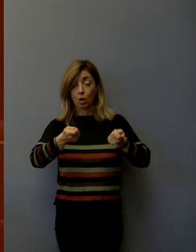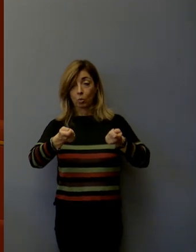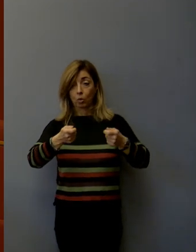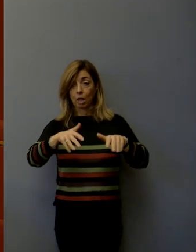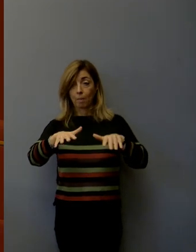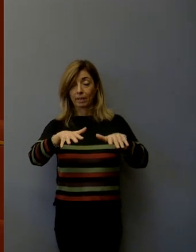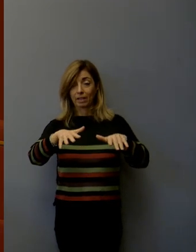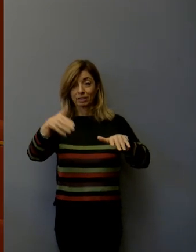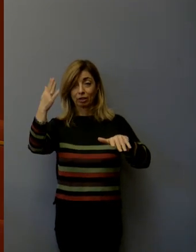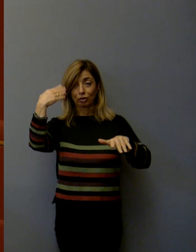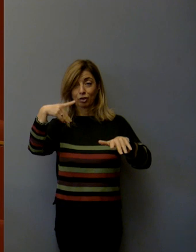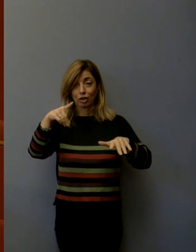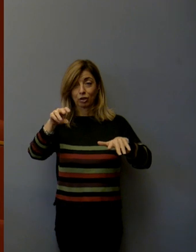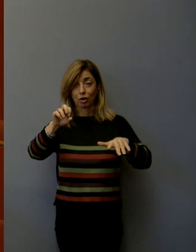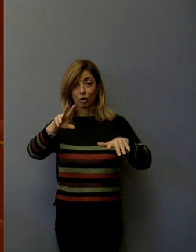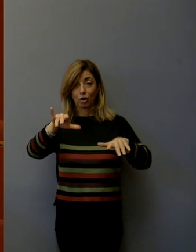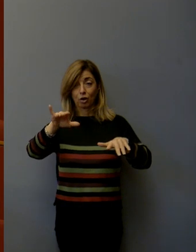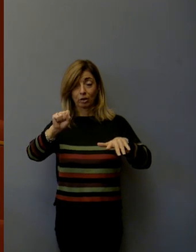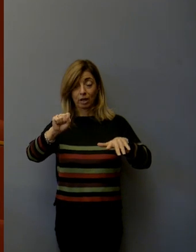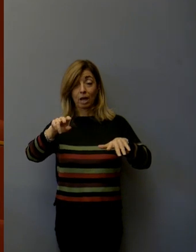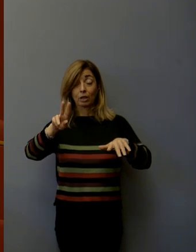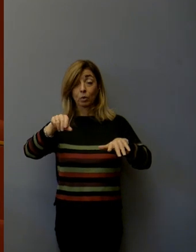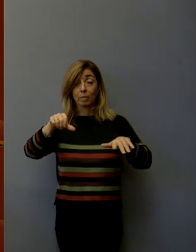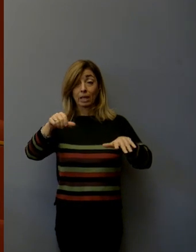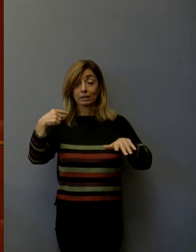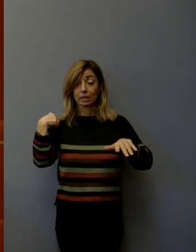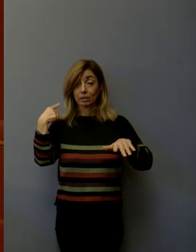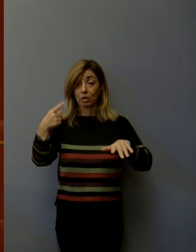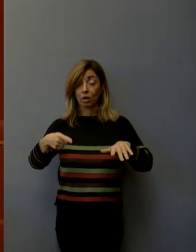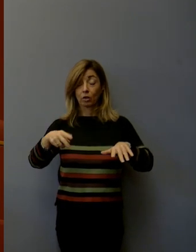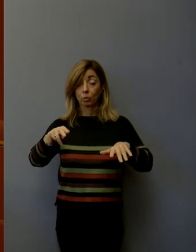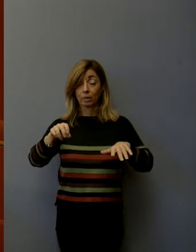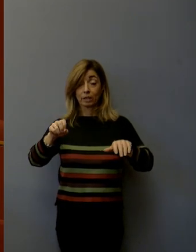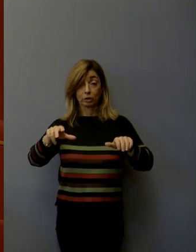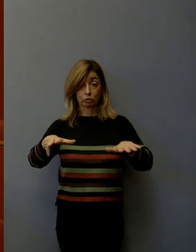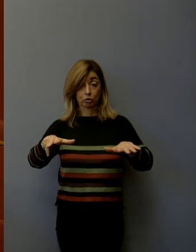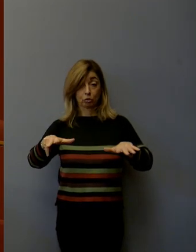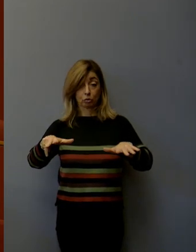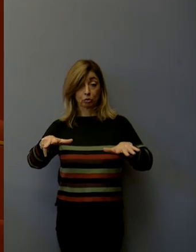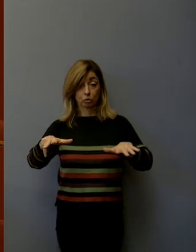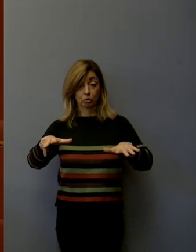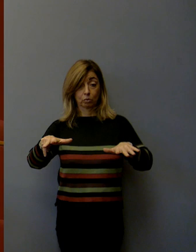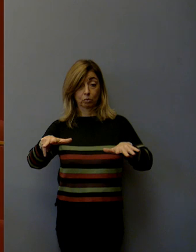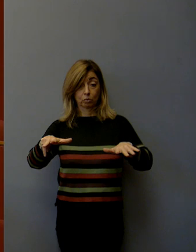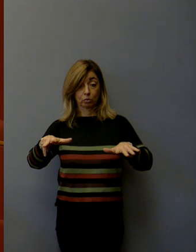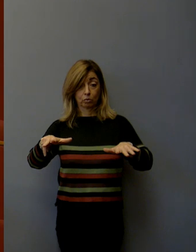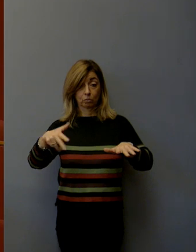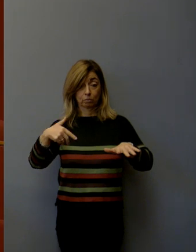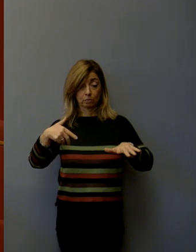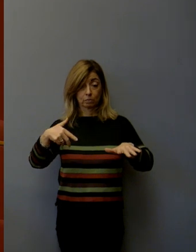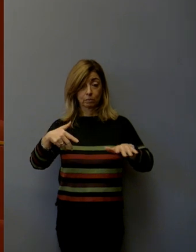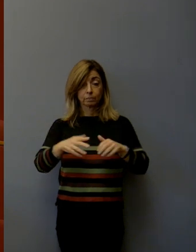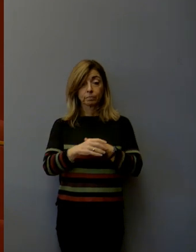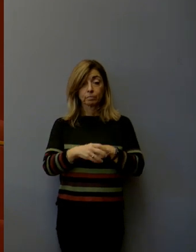E da allora almeno dal 2016 al 2018 per quanto è dato conoscere dal punto di vista dell'informazione che